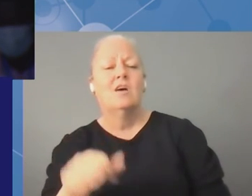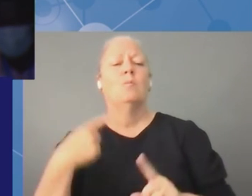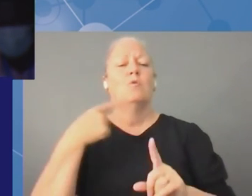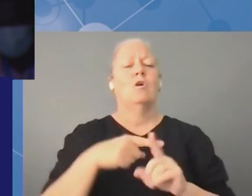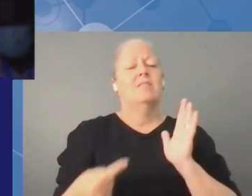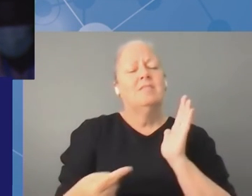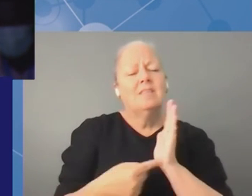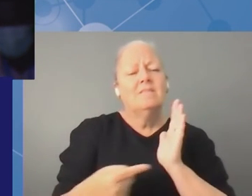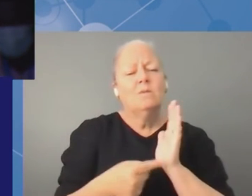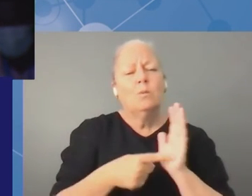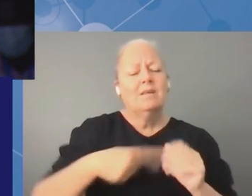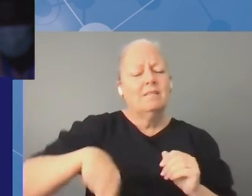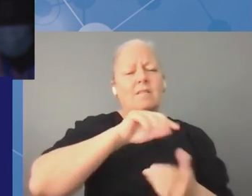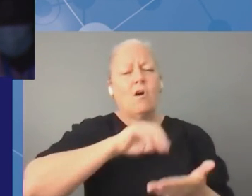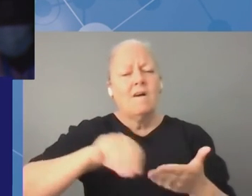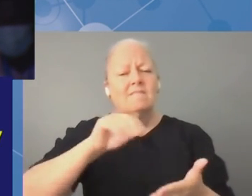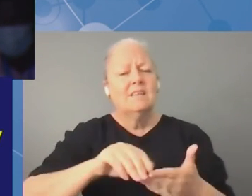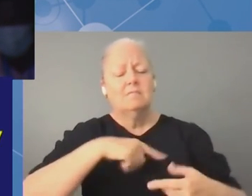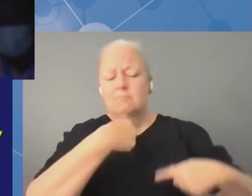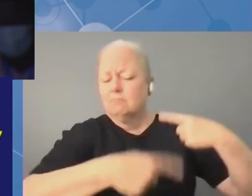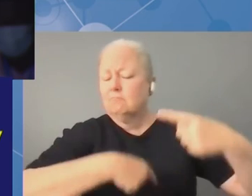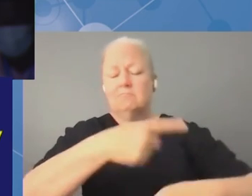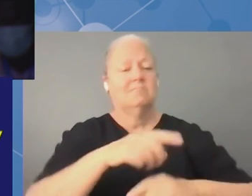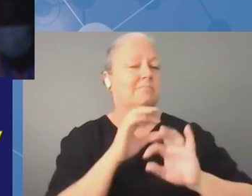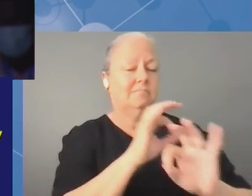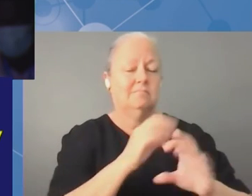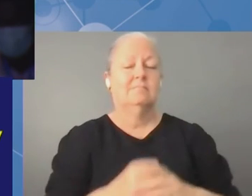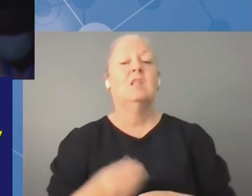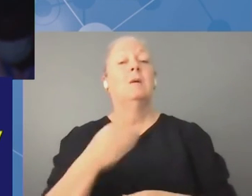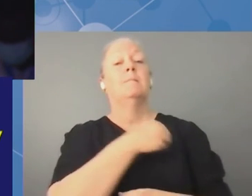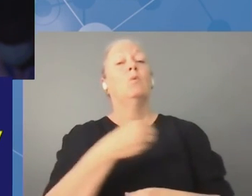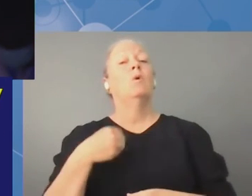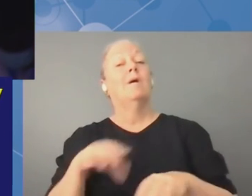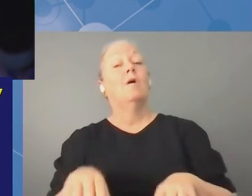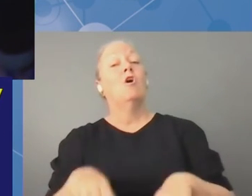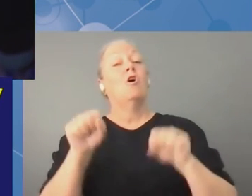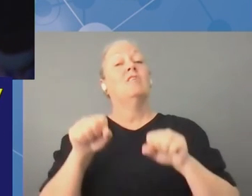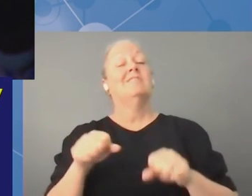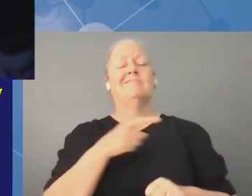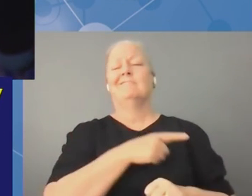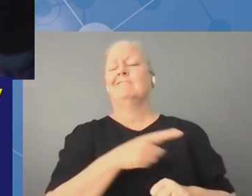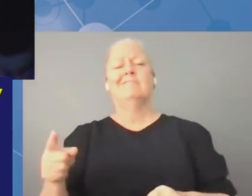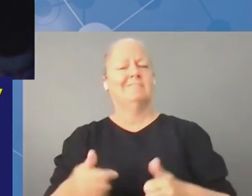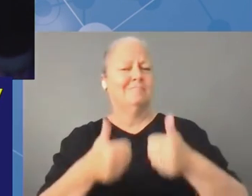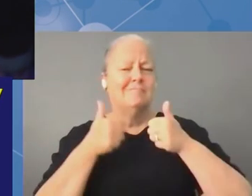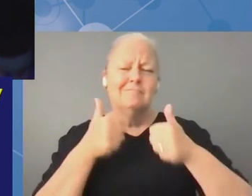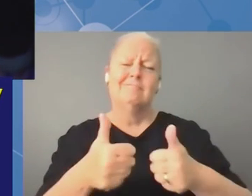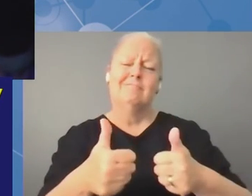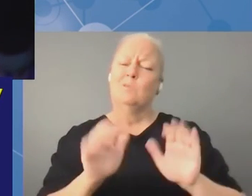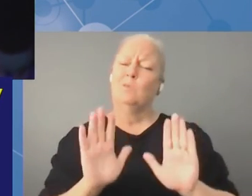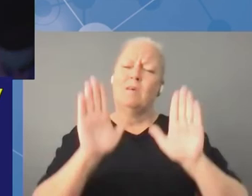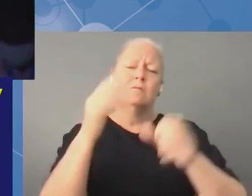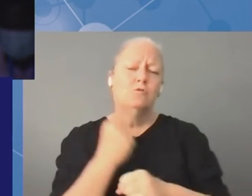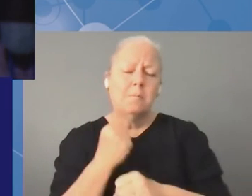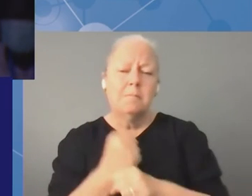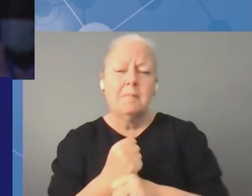У нас была также такая сессия, которая посвящалась их работе. Тот